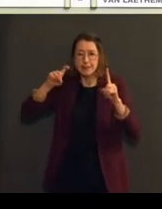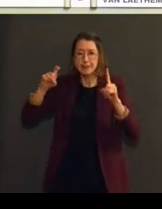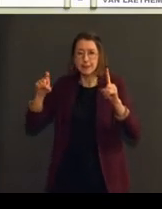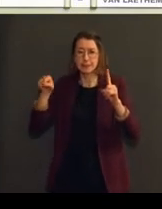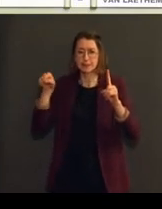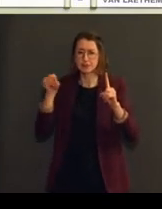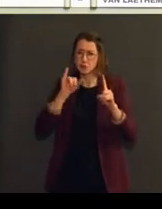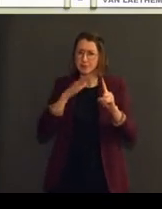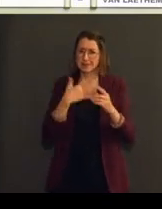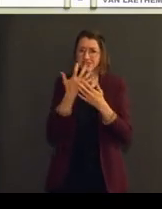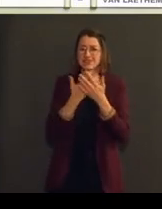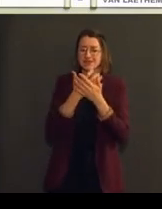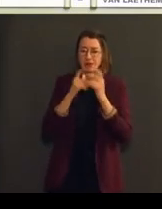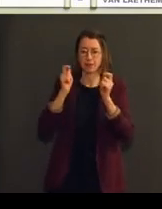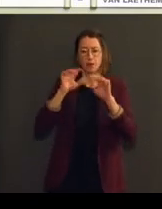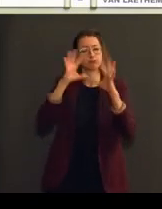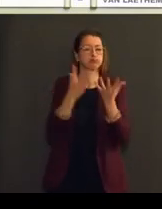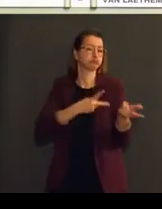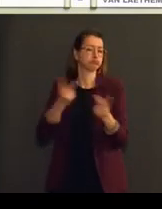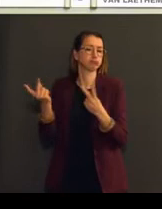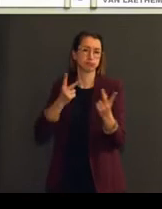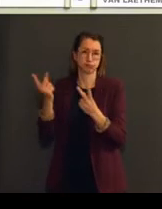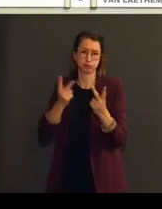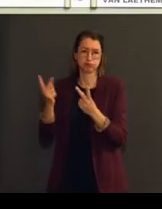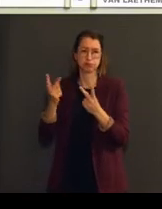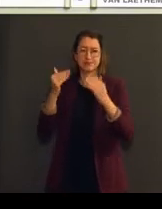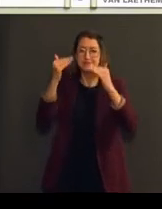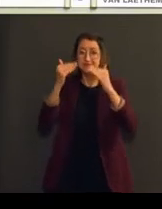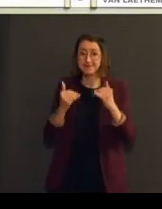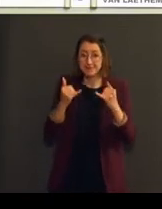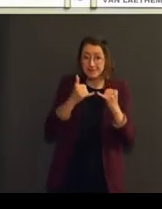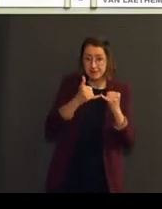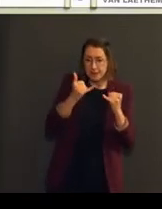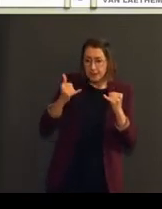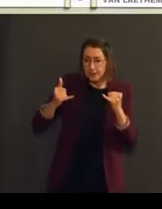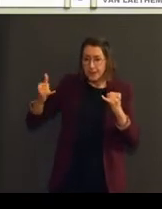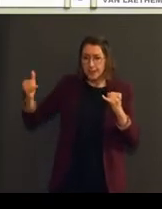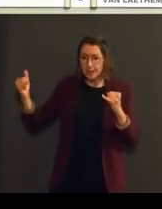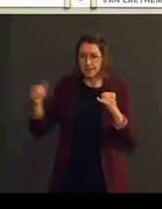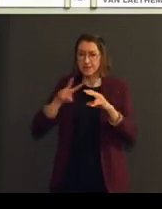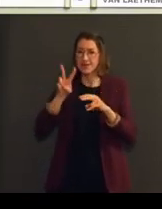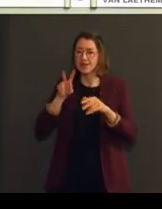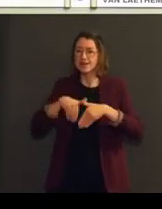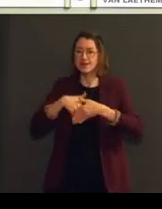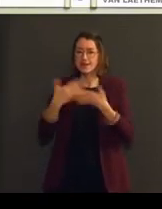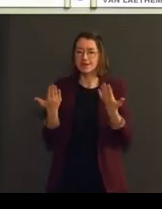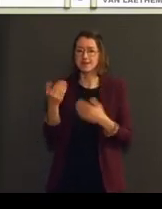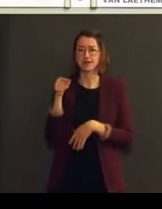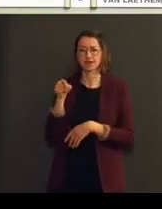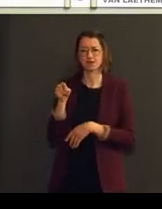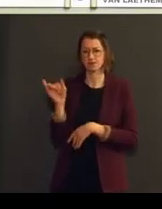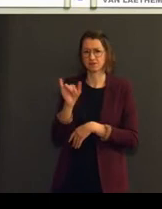d'hospitalisations. Vous voyez une ligne en vert clair au milieu qui vous montre, elle, le pourcentage d'hospitalisation